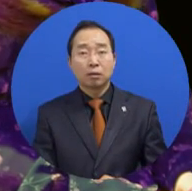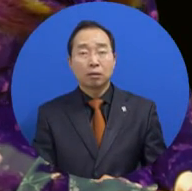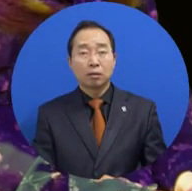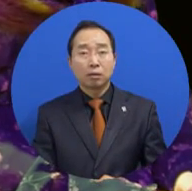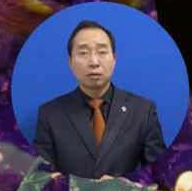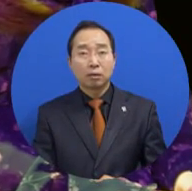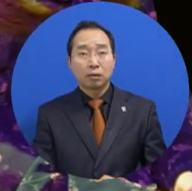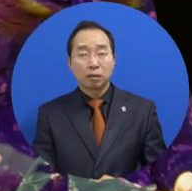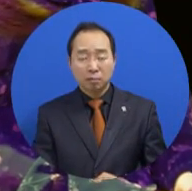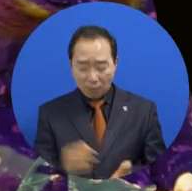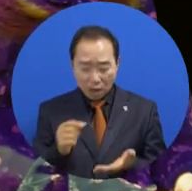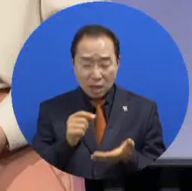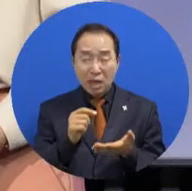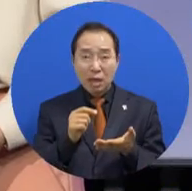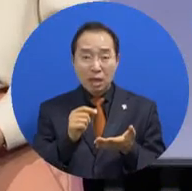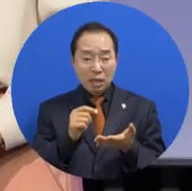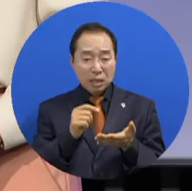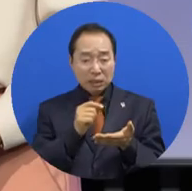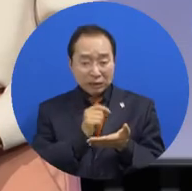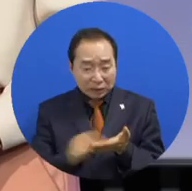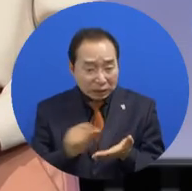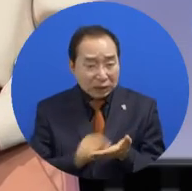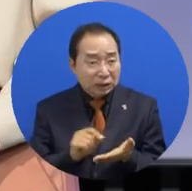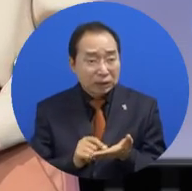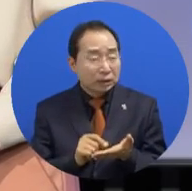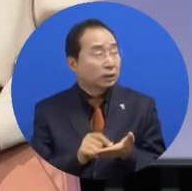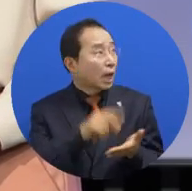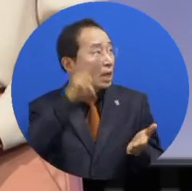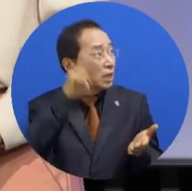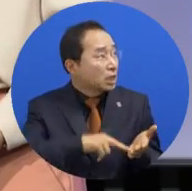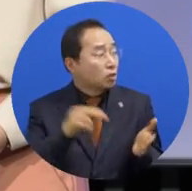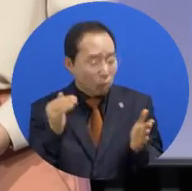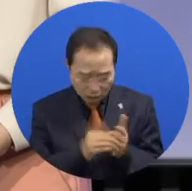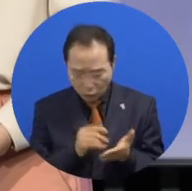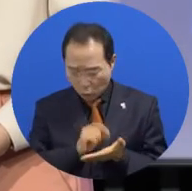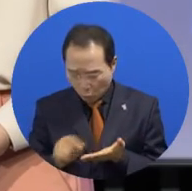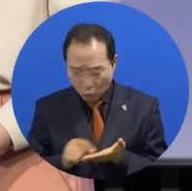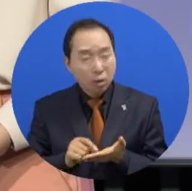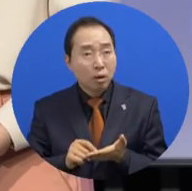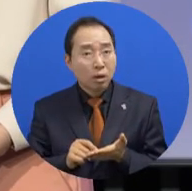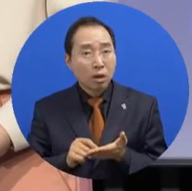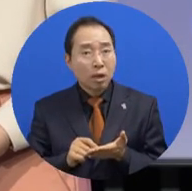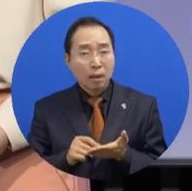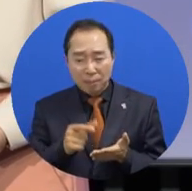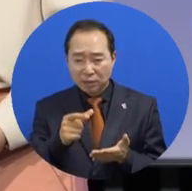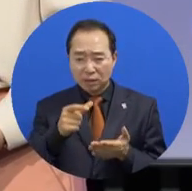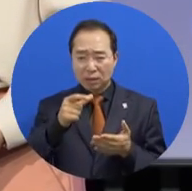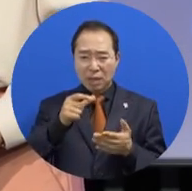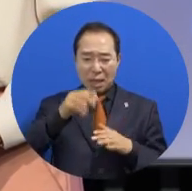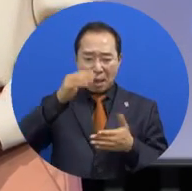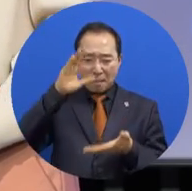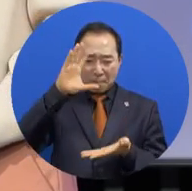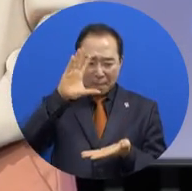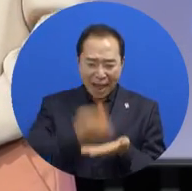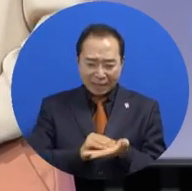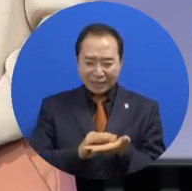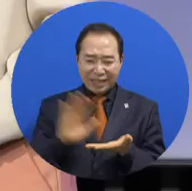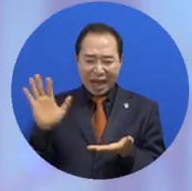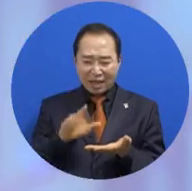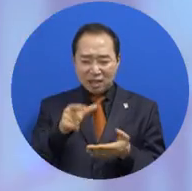않는 샘물? 바다 같은 거예요. 네, 이걸 다 읽고 나면 어떡하지? 이런 생각을 할 수가